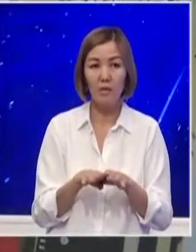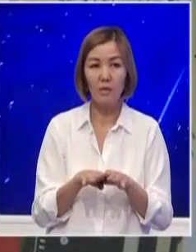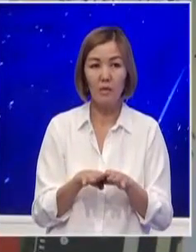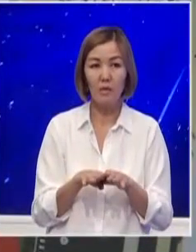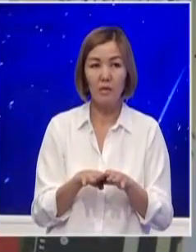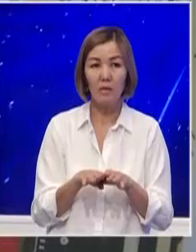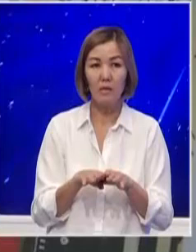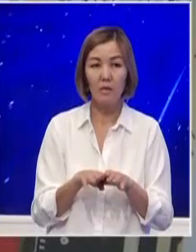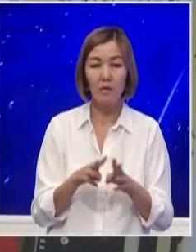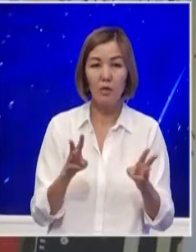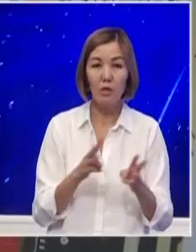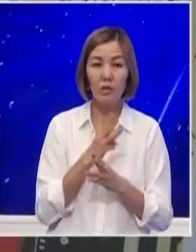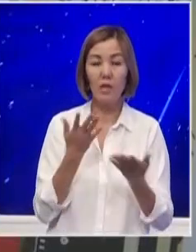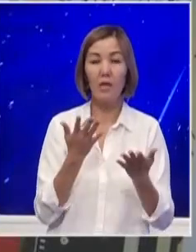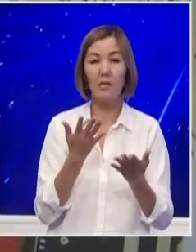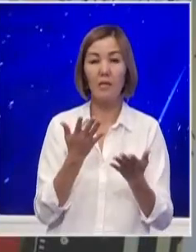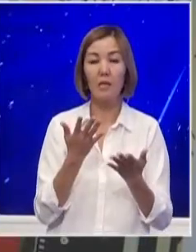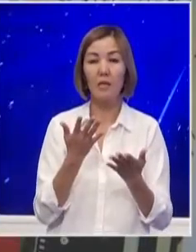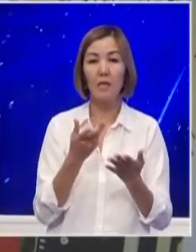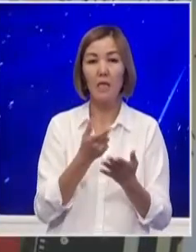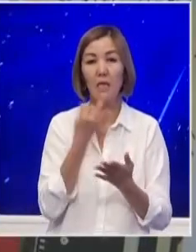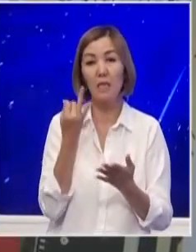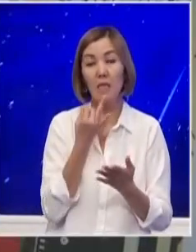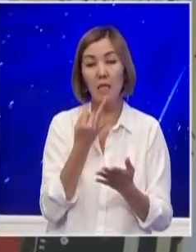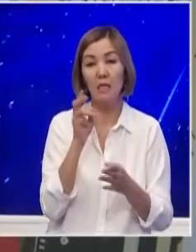вот просто желаю почаще было, чтобы